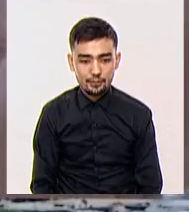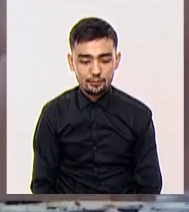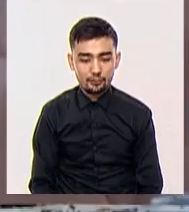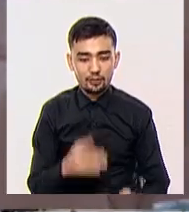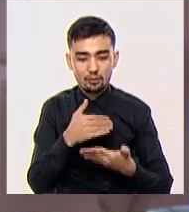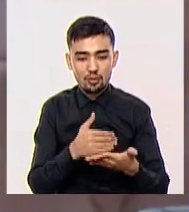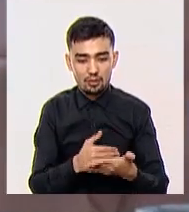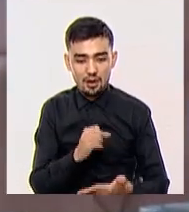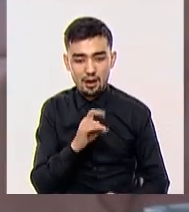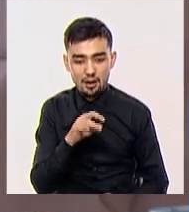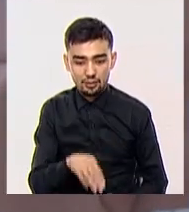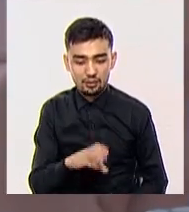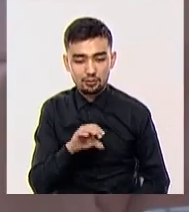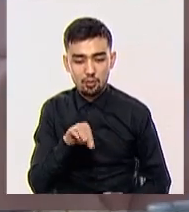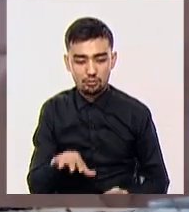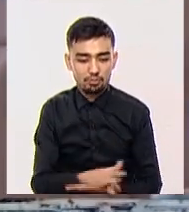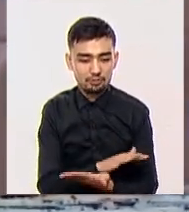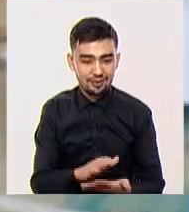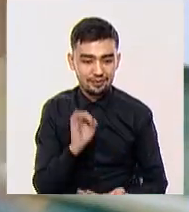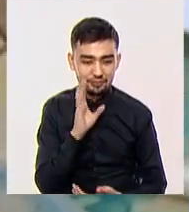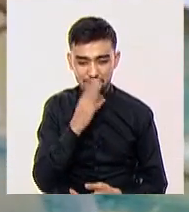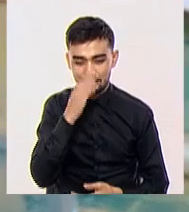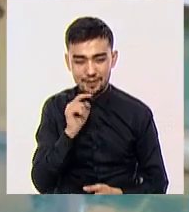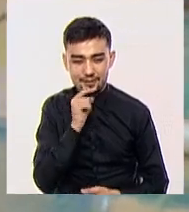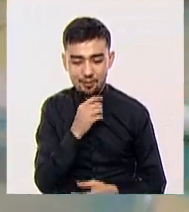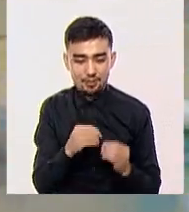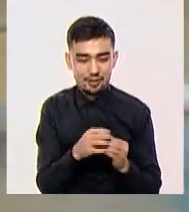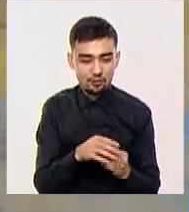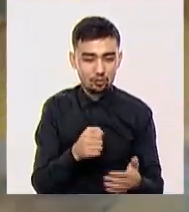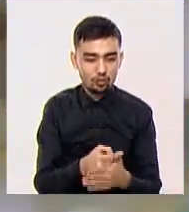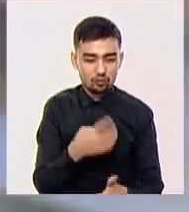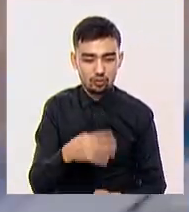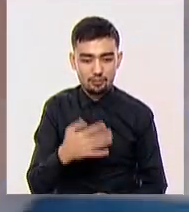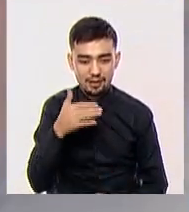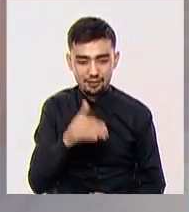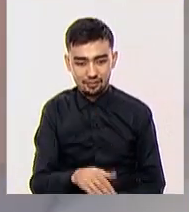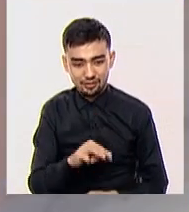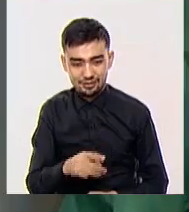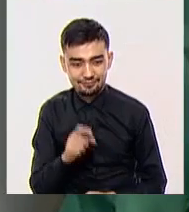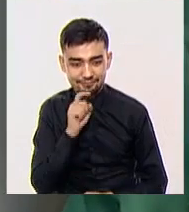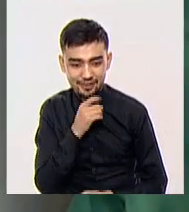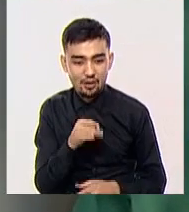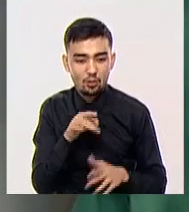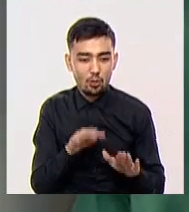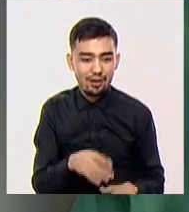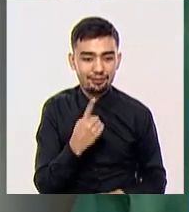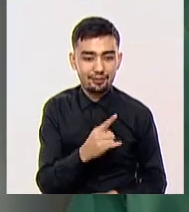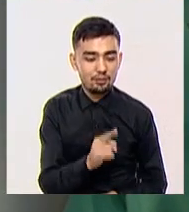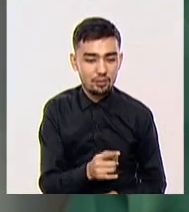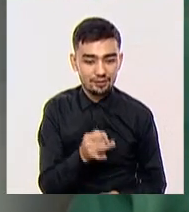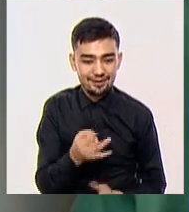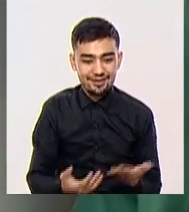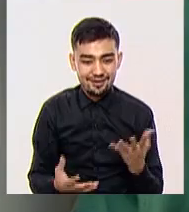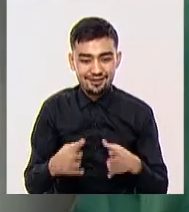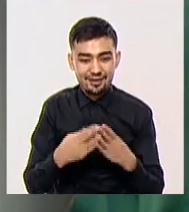программа арт-спорт бесплатная родители экономят от 15 до 45.000 тенге и это только на одного